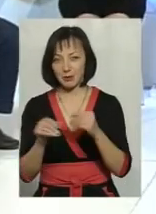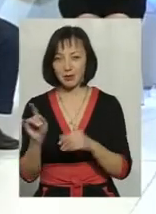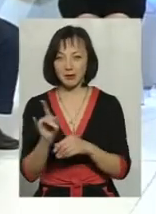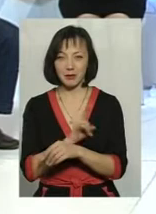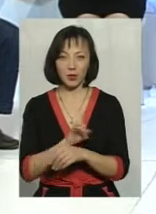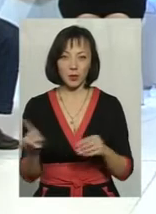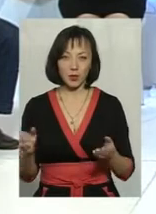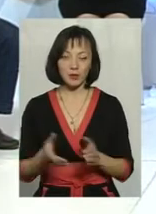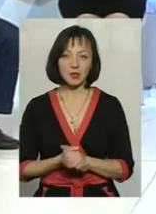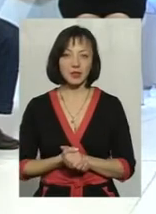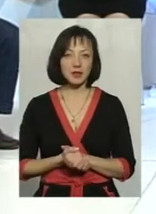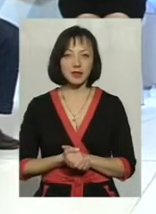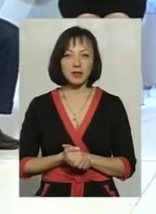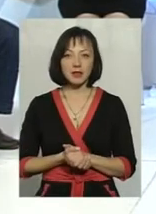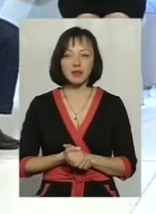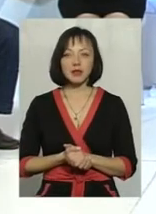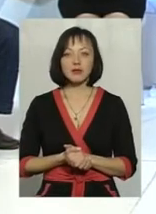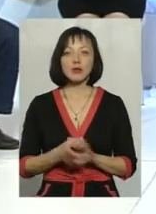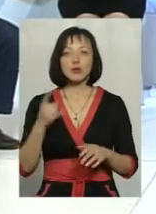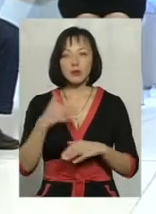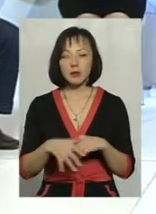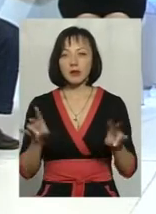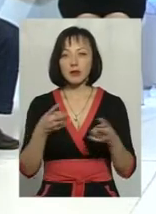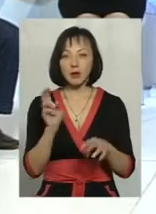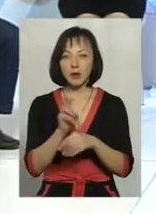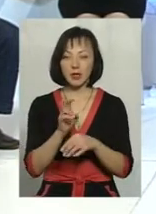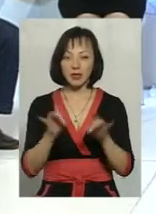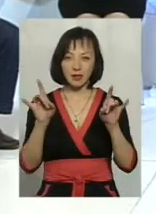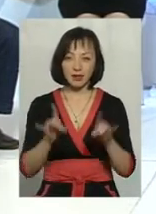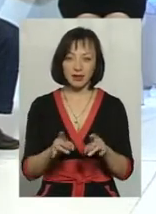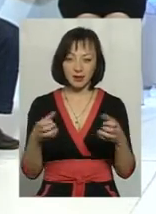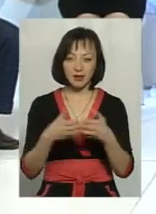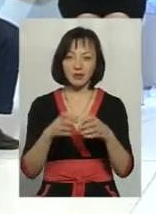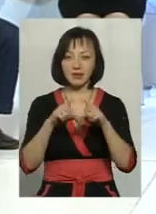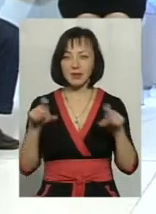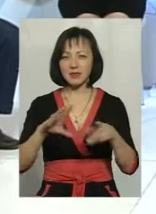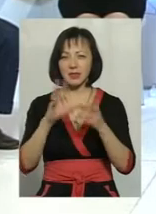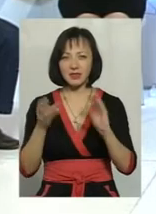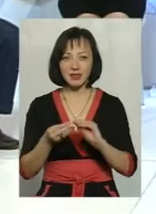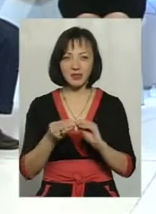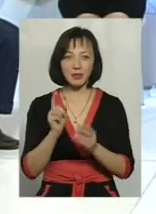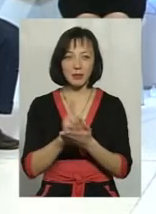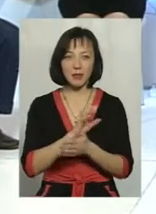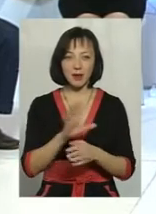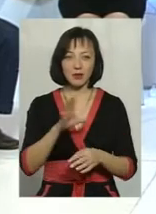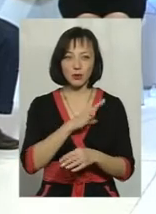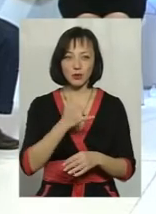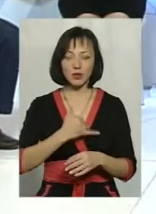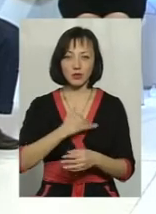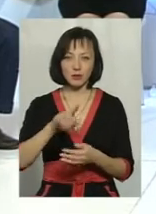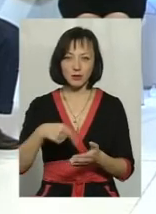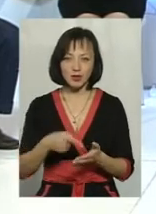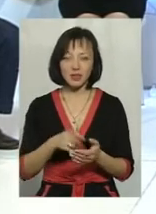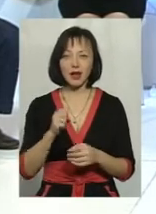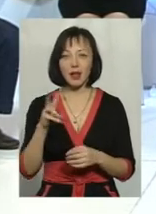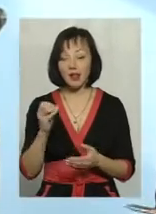підроблені. Просто, ну, ми розуміємо, що не потрібно ходити в наливайки. І такі заклади взагалі не мали б бути в нашому місті, так?